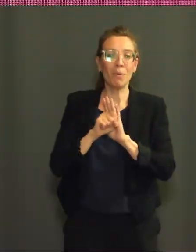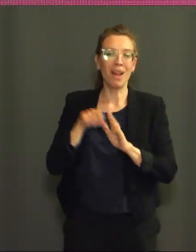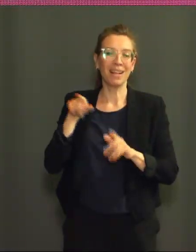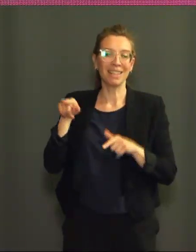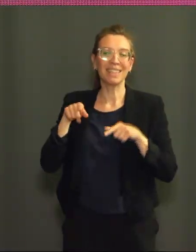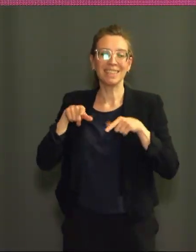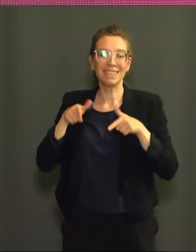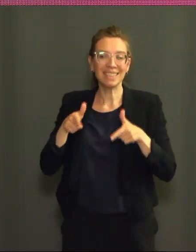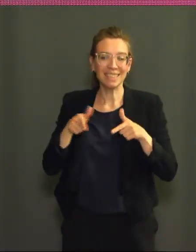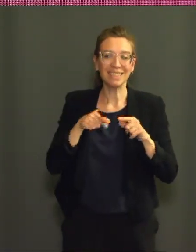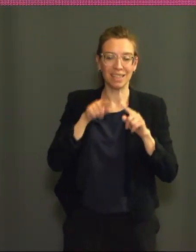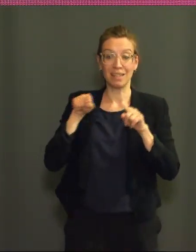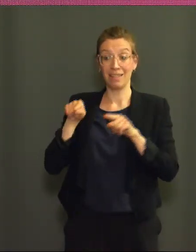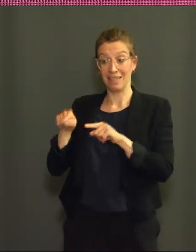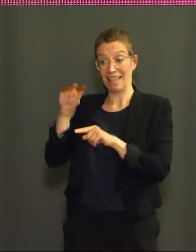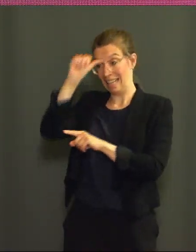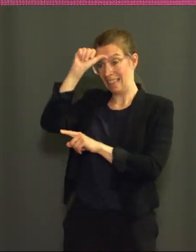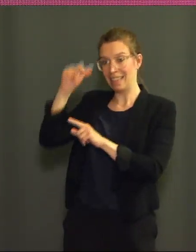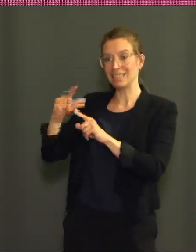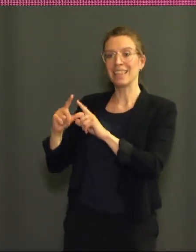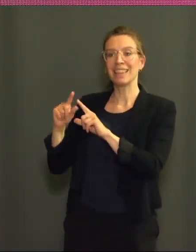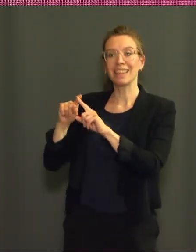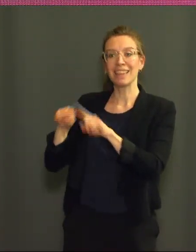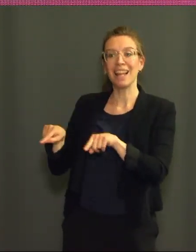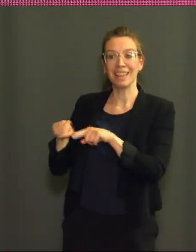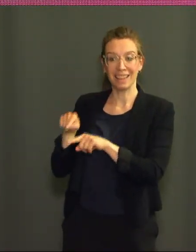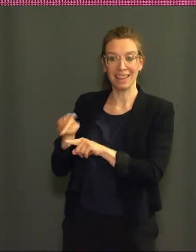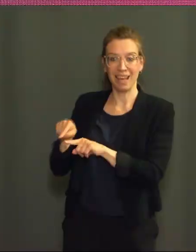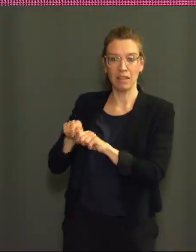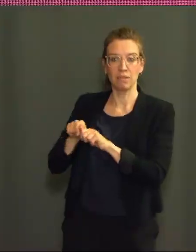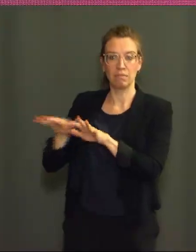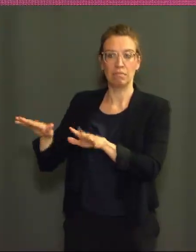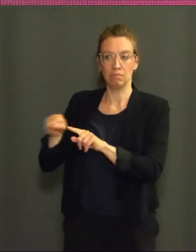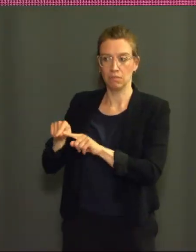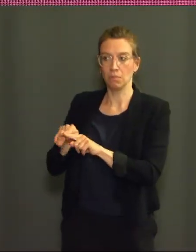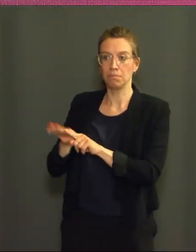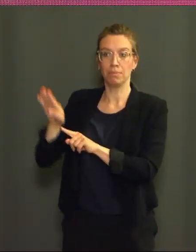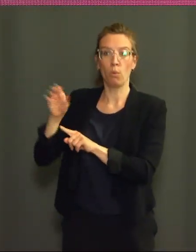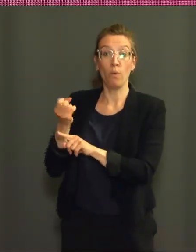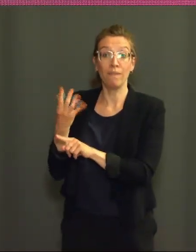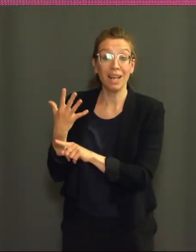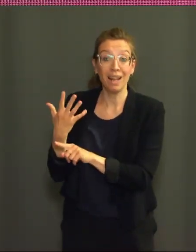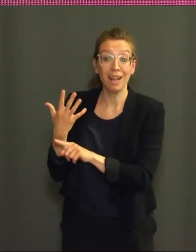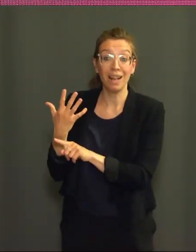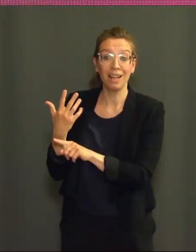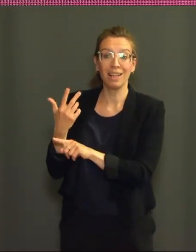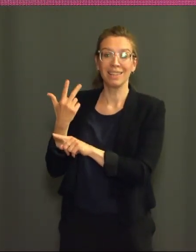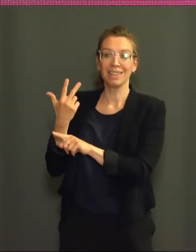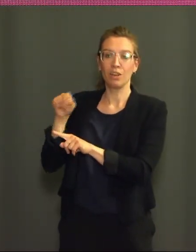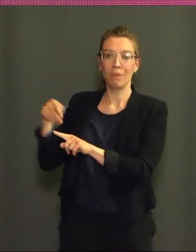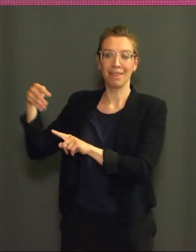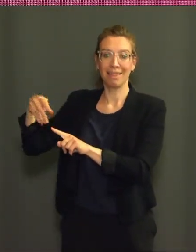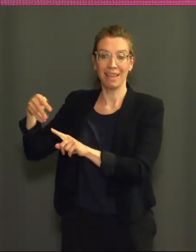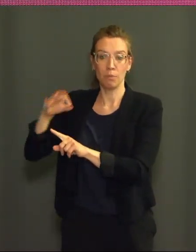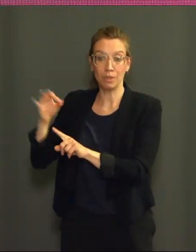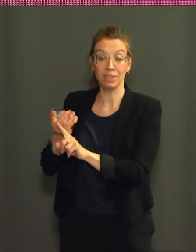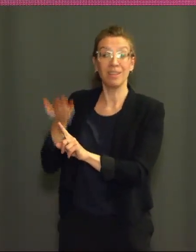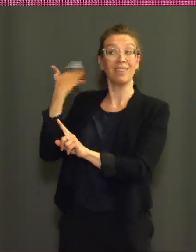week vertegenwoordigde deze variant 1,3% van de besmettingen en deze week is dat